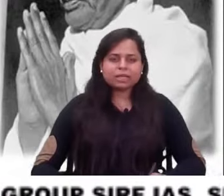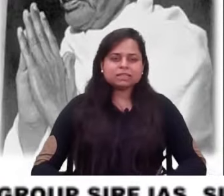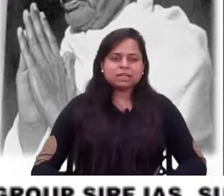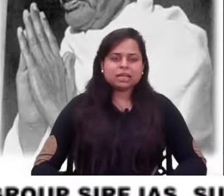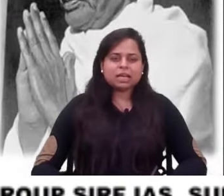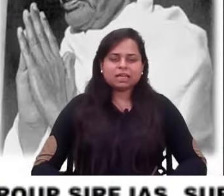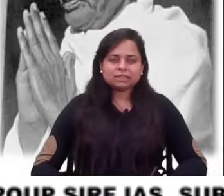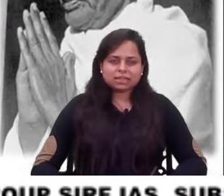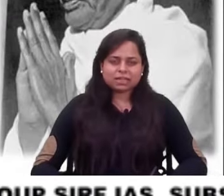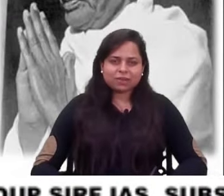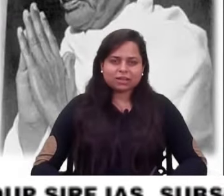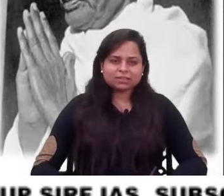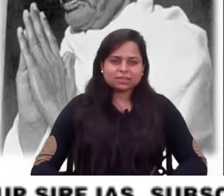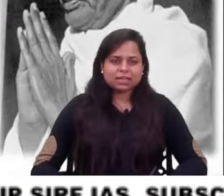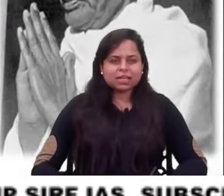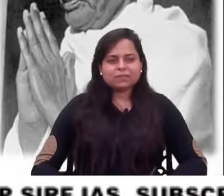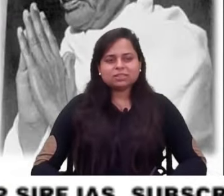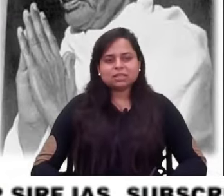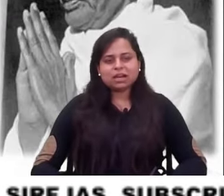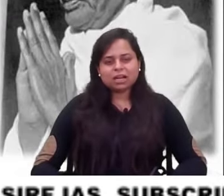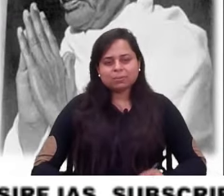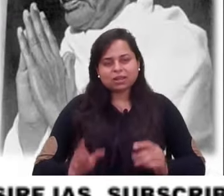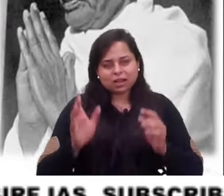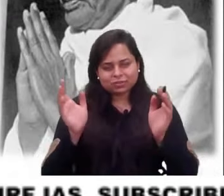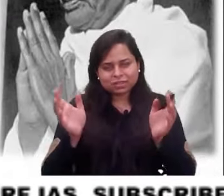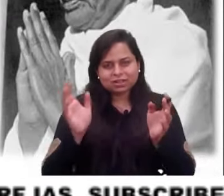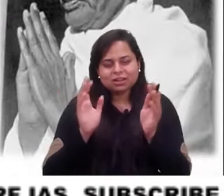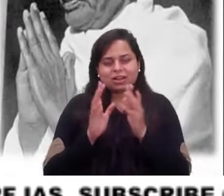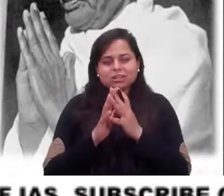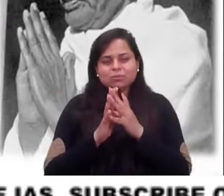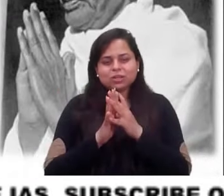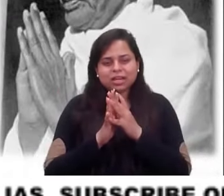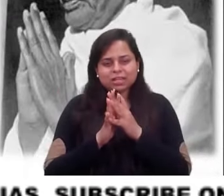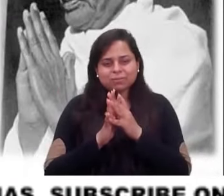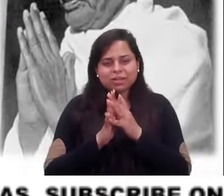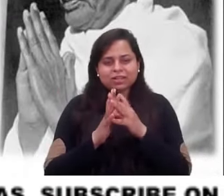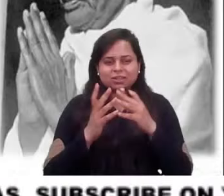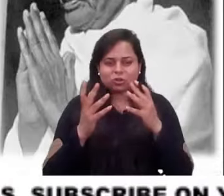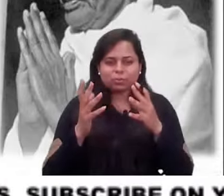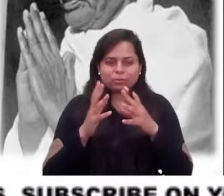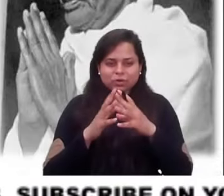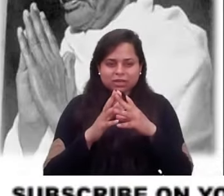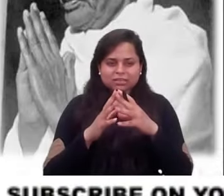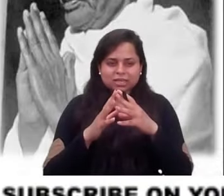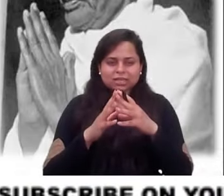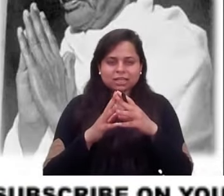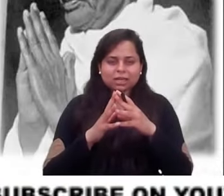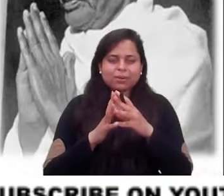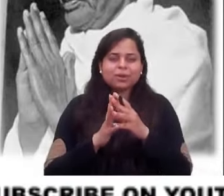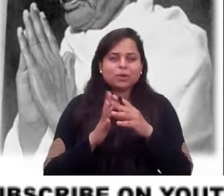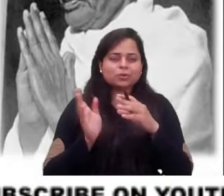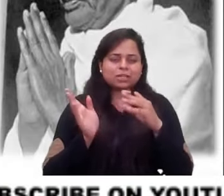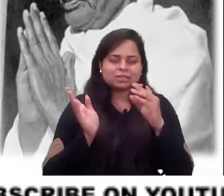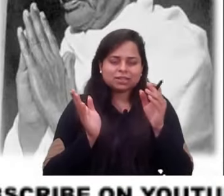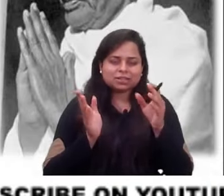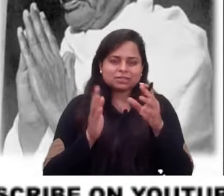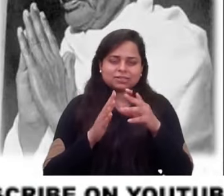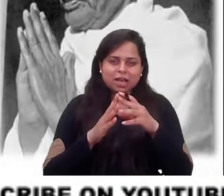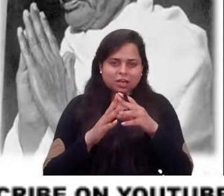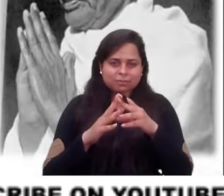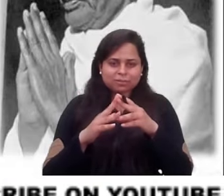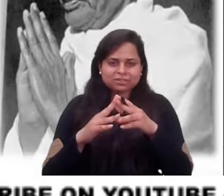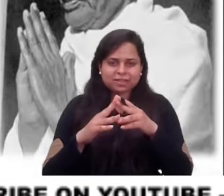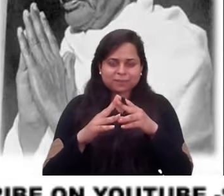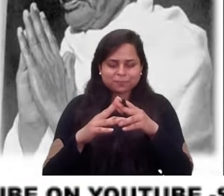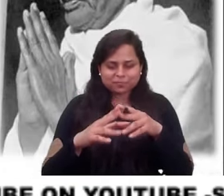इसी लिए सरकार ने कई कदम उठाए ताकि हम कुछ अच्छे